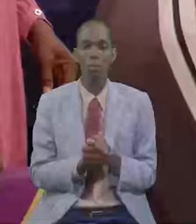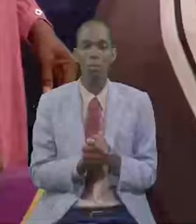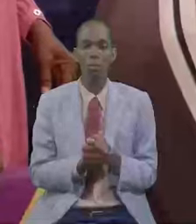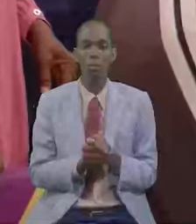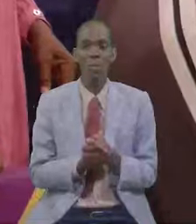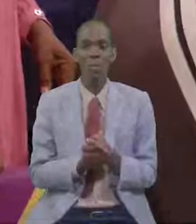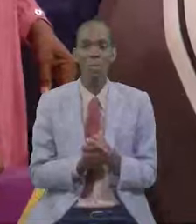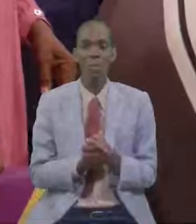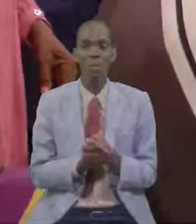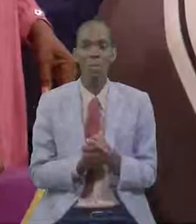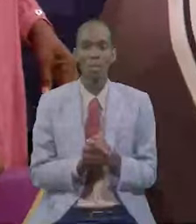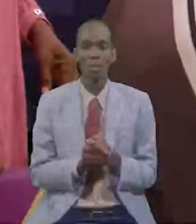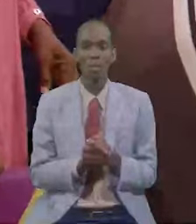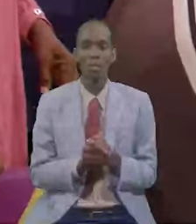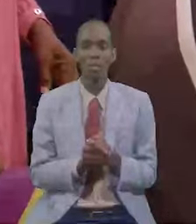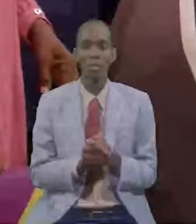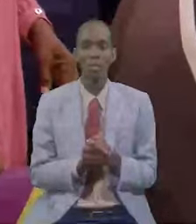Il faut le renoncement à soi.